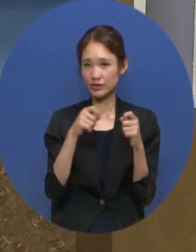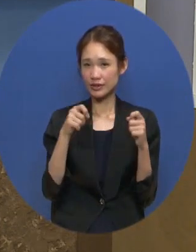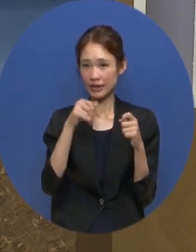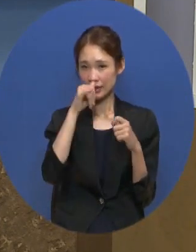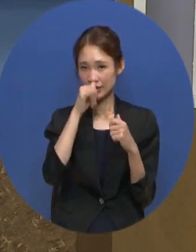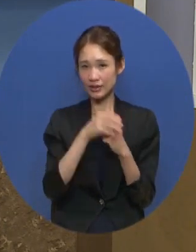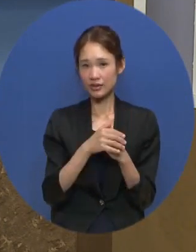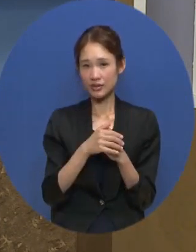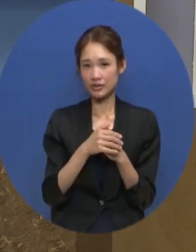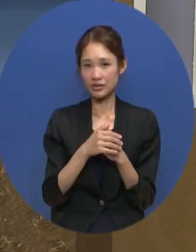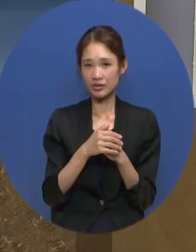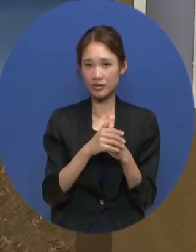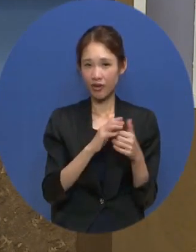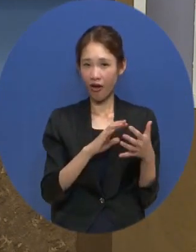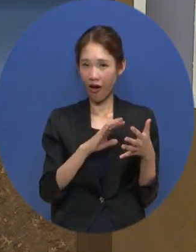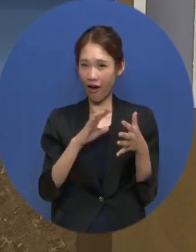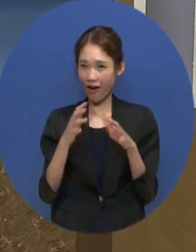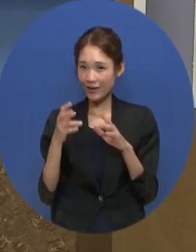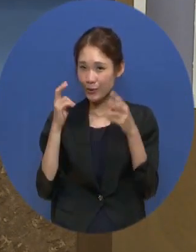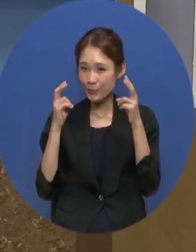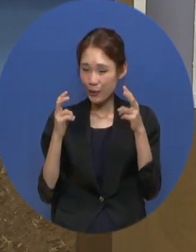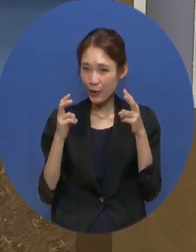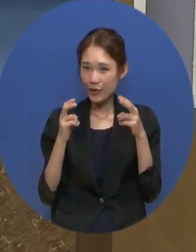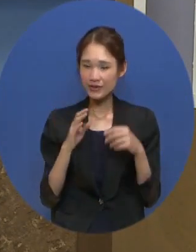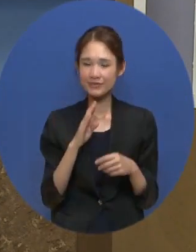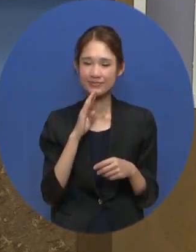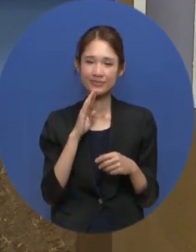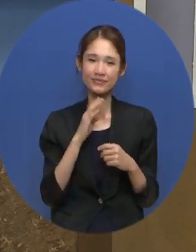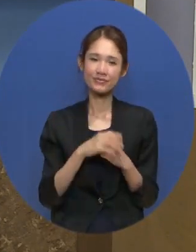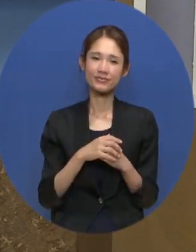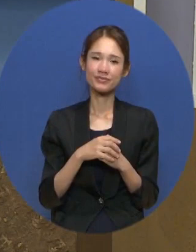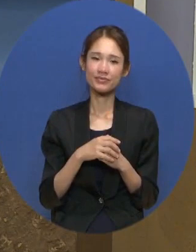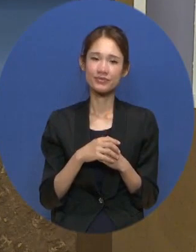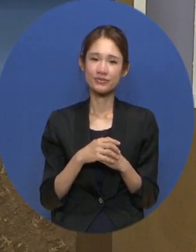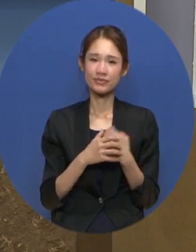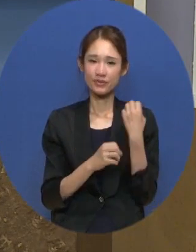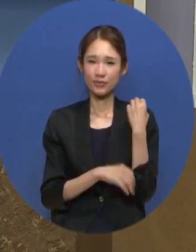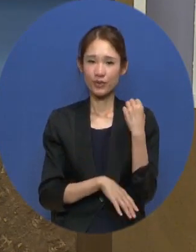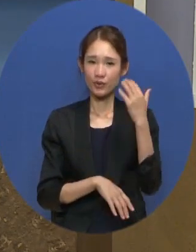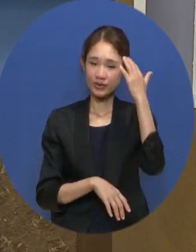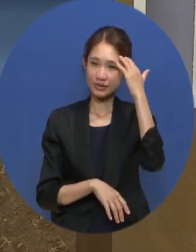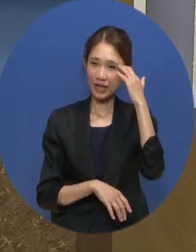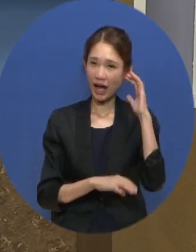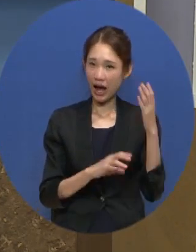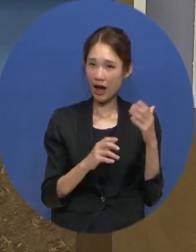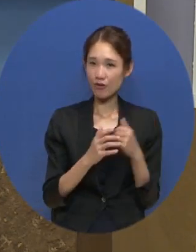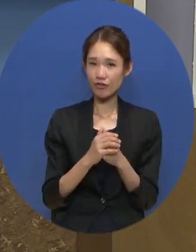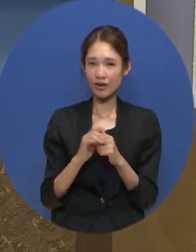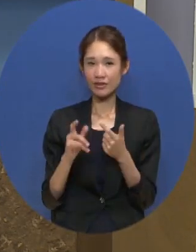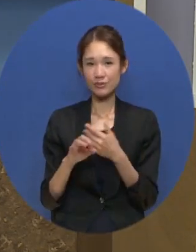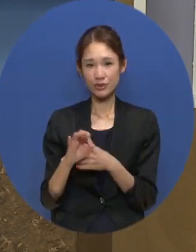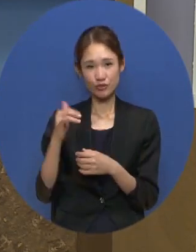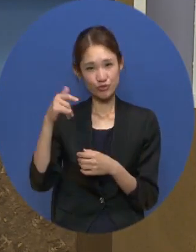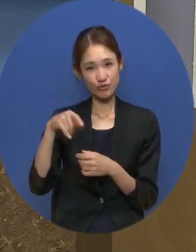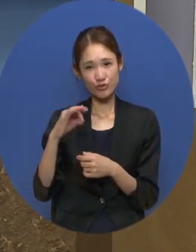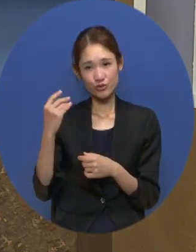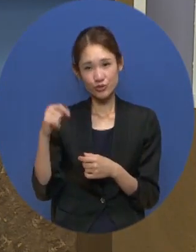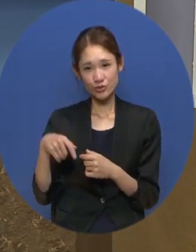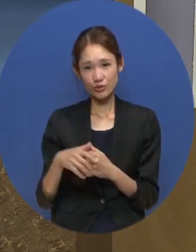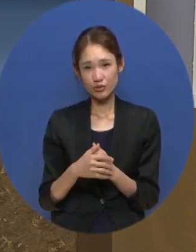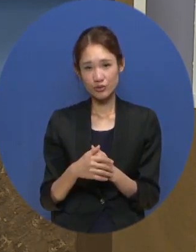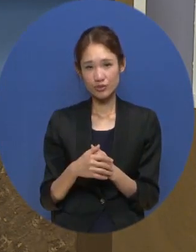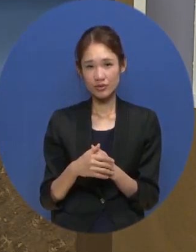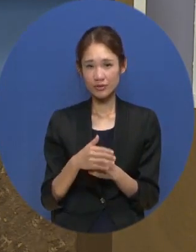지사가 있으신데 글로벌 기업입니다. 근데 그렇다면 본사는 한국인가요? 아니면은 네, 뉴욕이